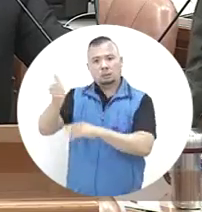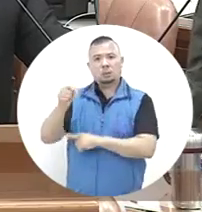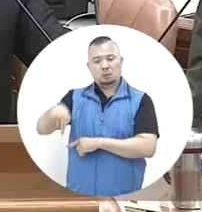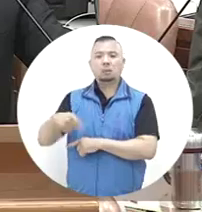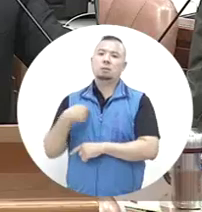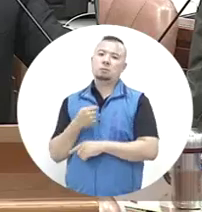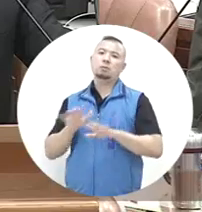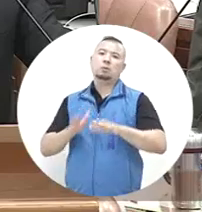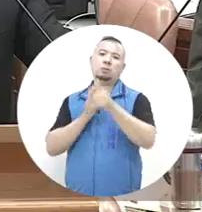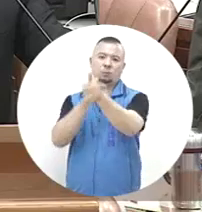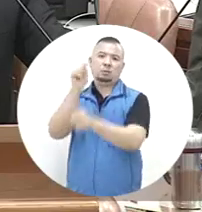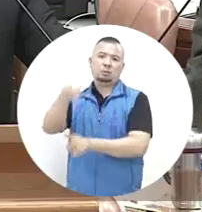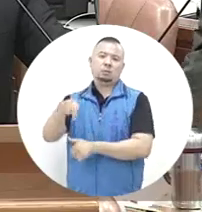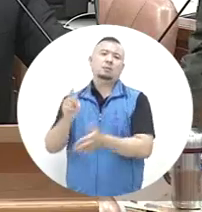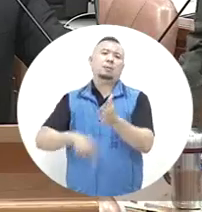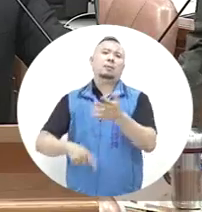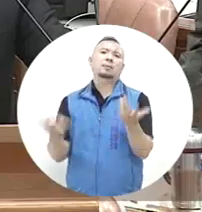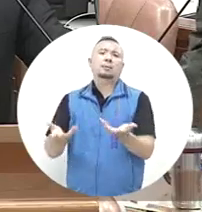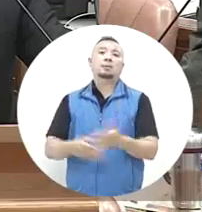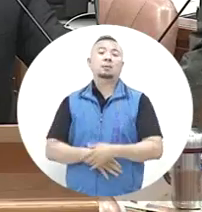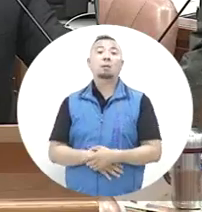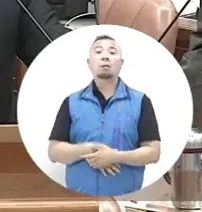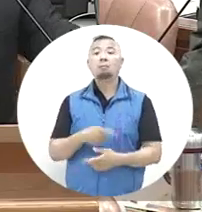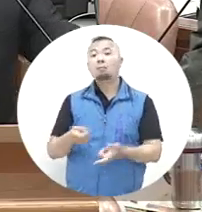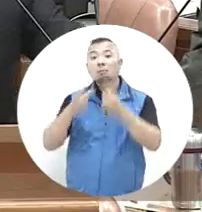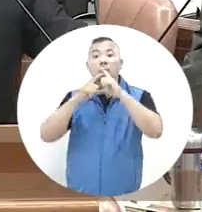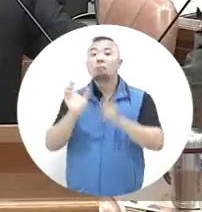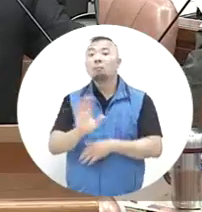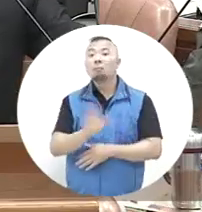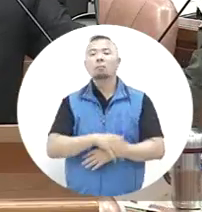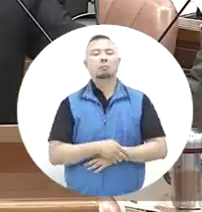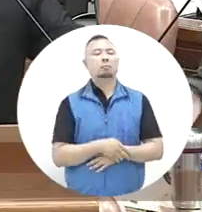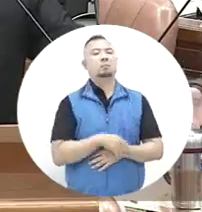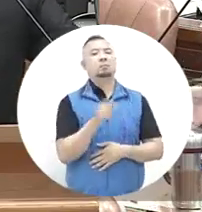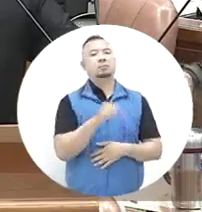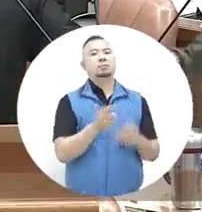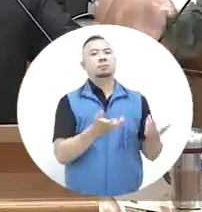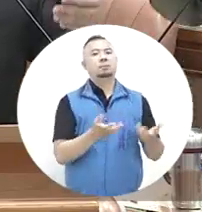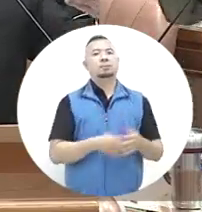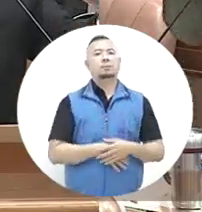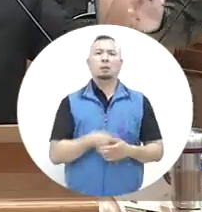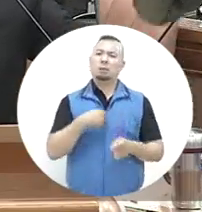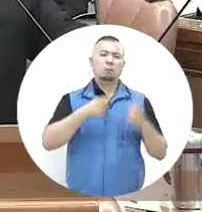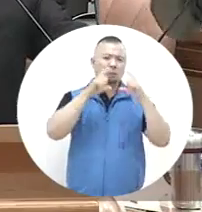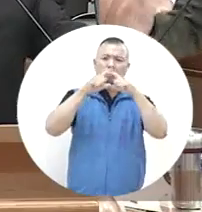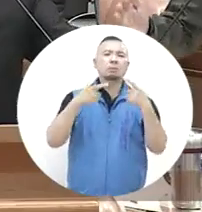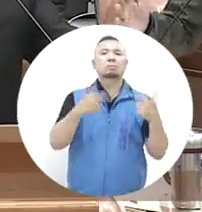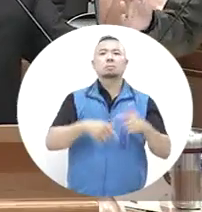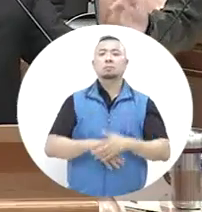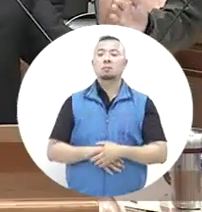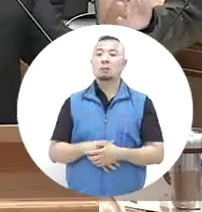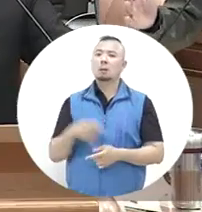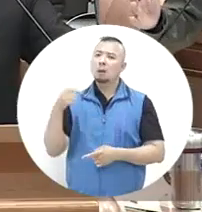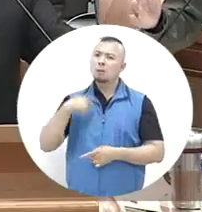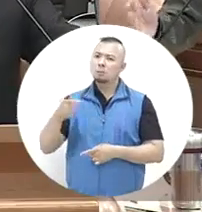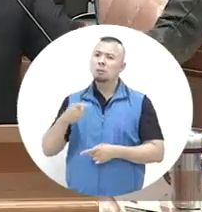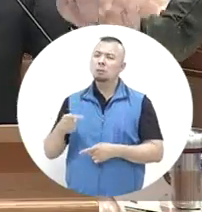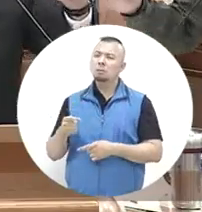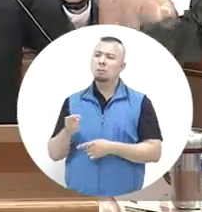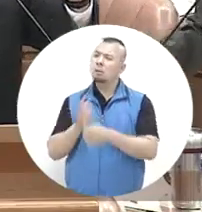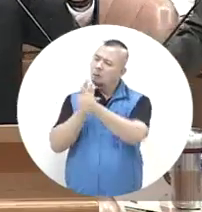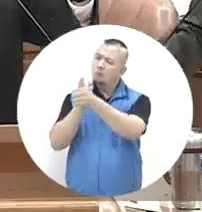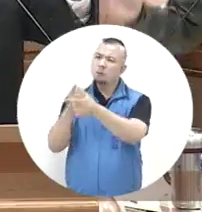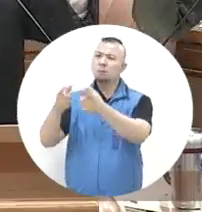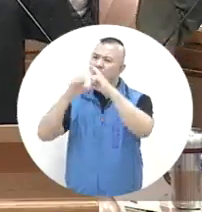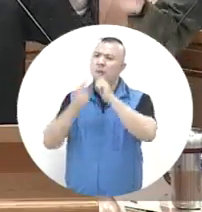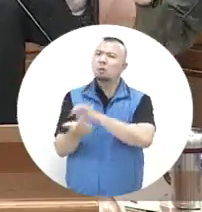题。不回答 这样子， 这个部分呢， 我不是不回答。 市长，我的问题要快速结束掉了，因为我们